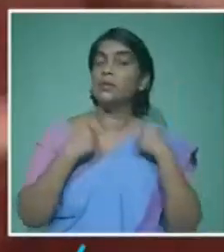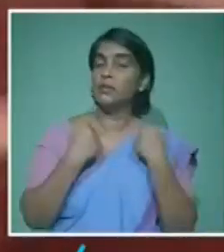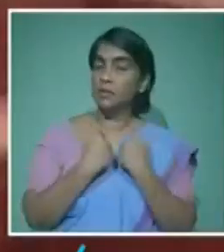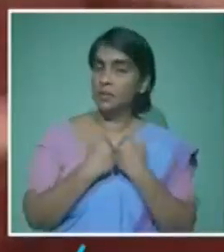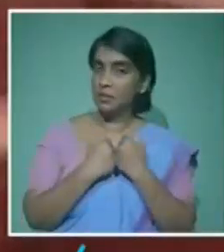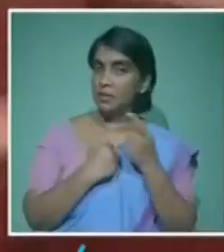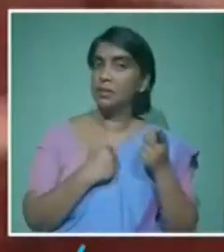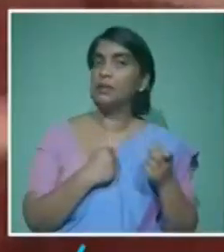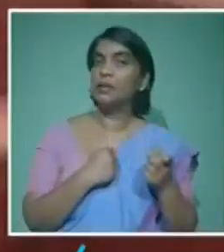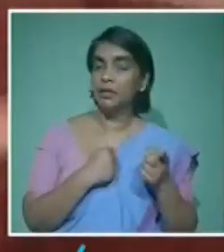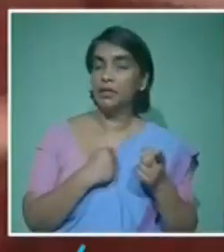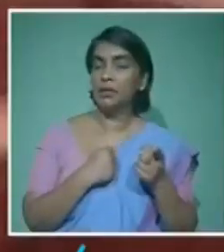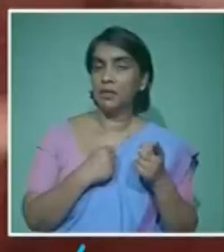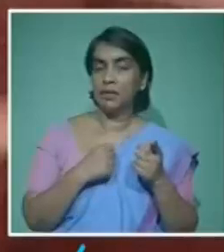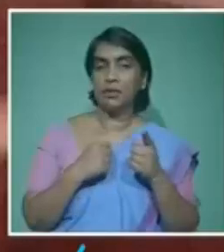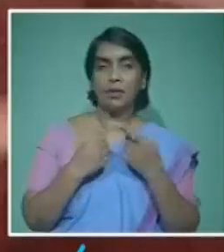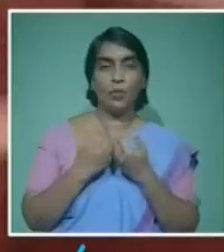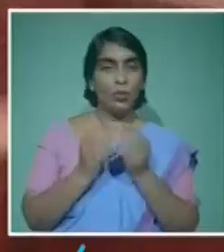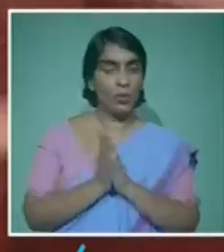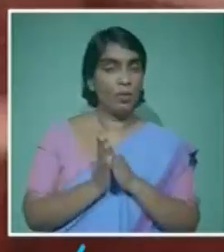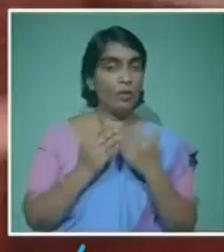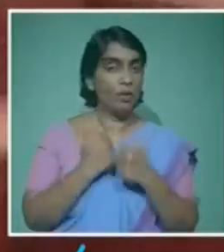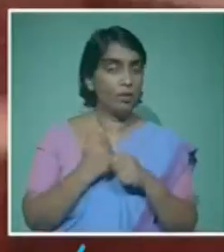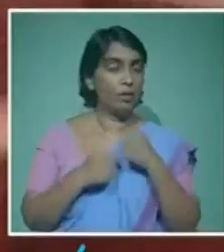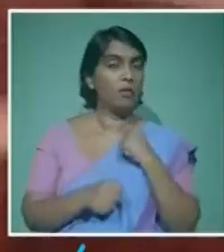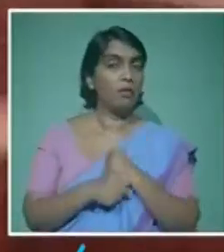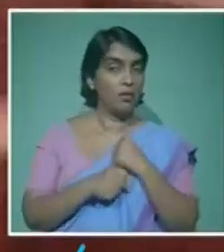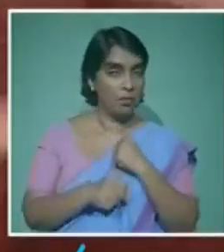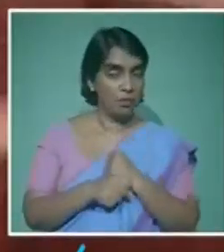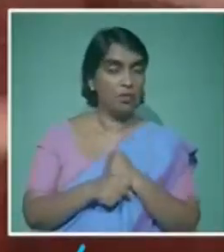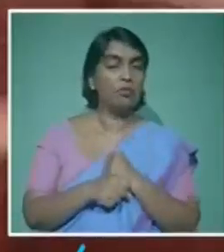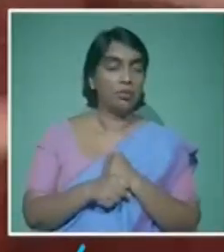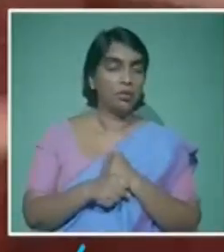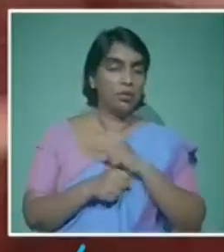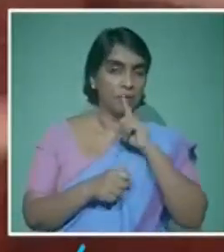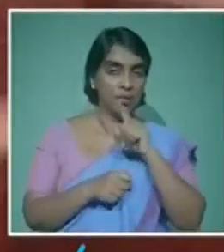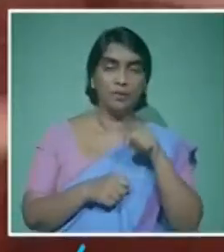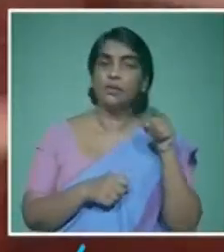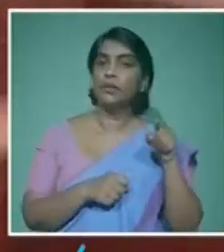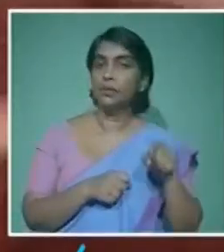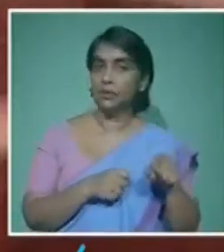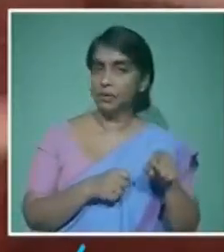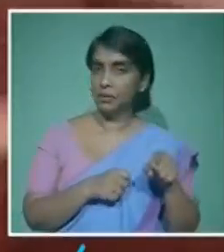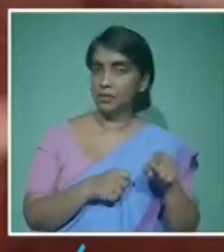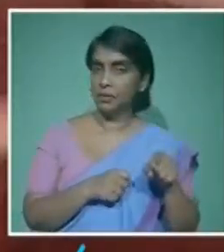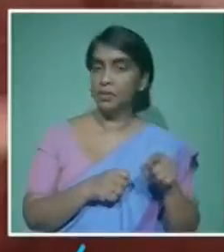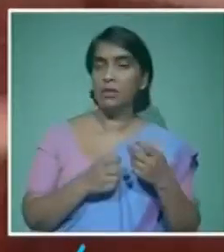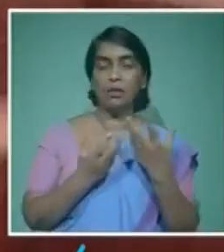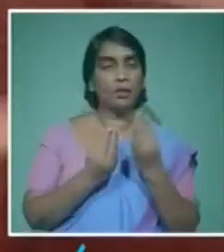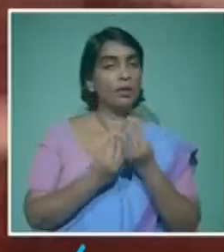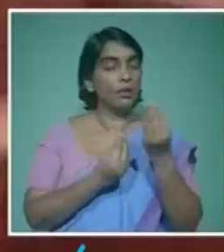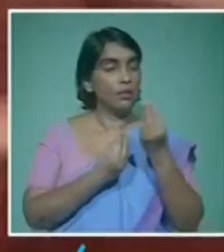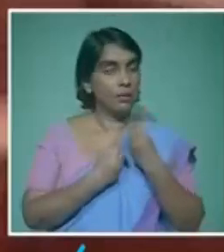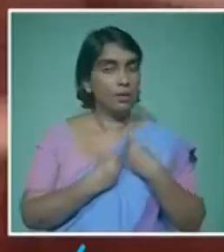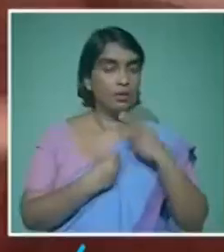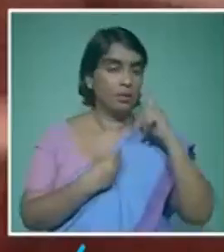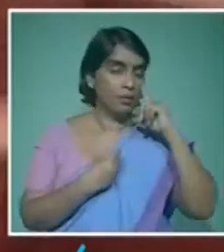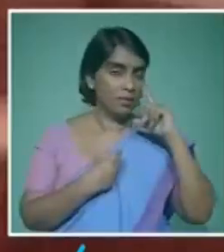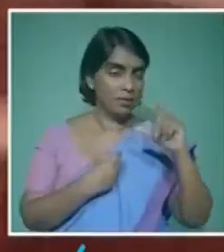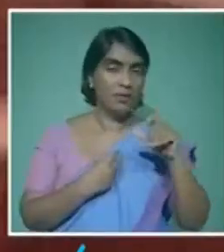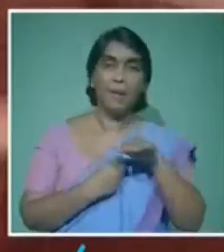கூறிக்கொண்ட அரசாங்கத்தின் காலத்தில் சீன நாட்டைச் சேர்ந்த தனியார் ஒருவருக்கு வழங்கிய கடலட்டை குஞ்சு பொறிக்கும் நிலையத்தை